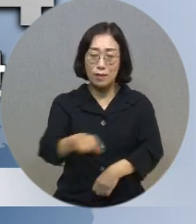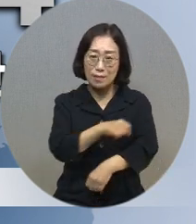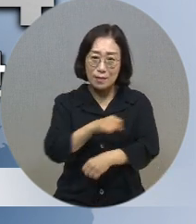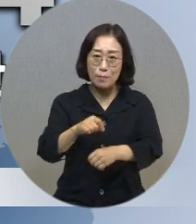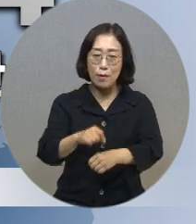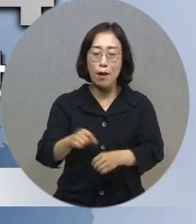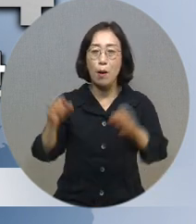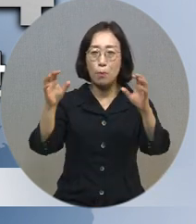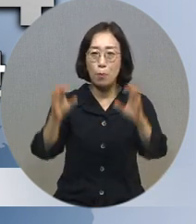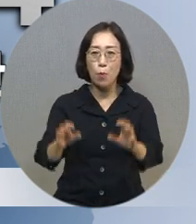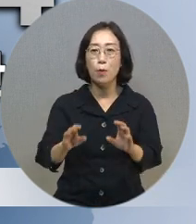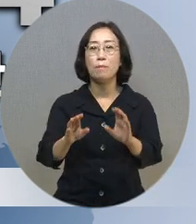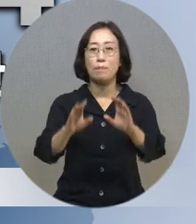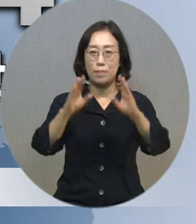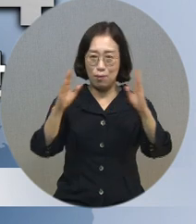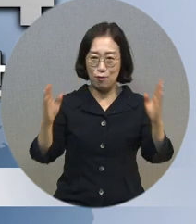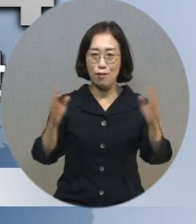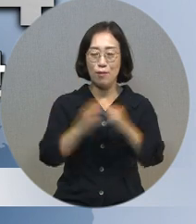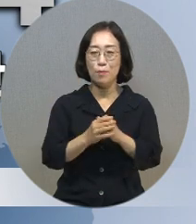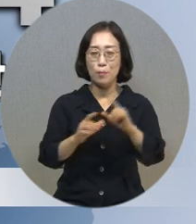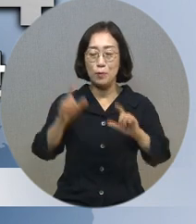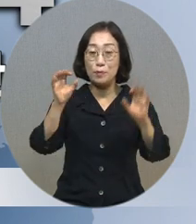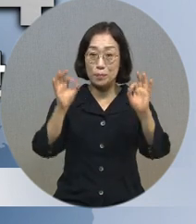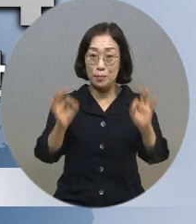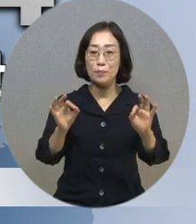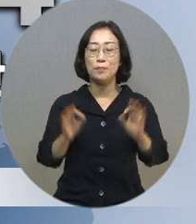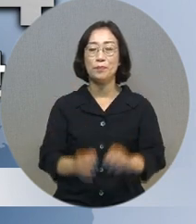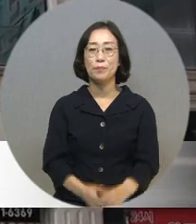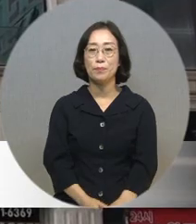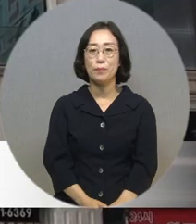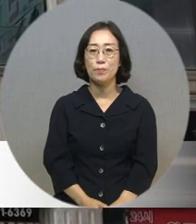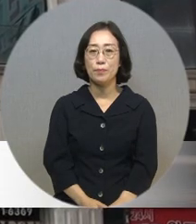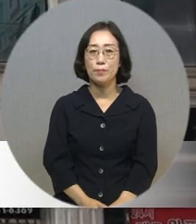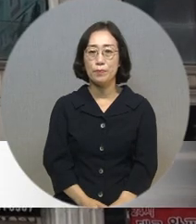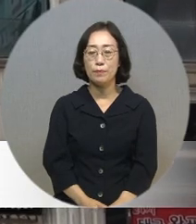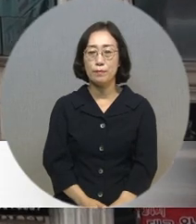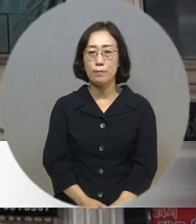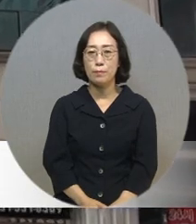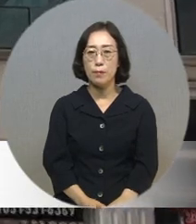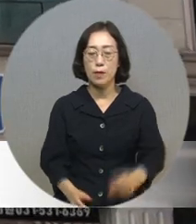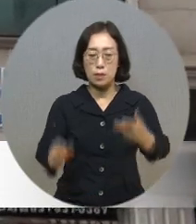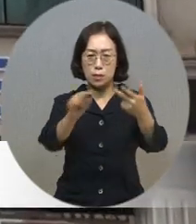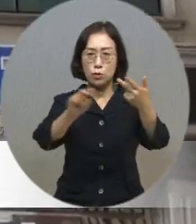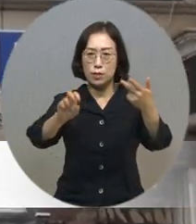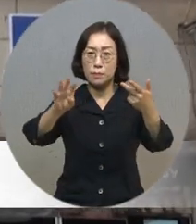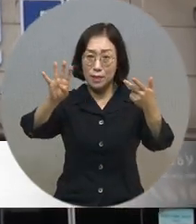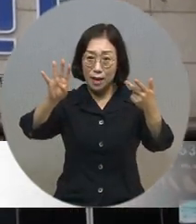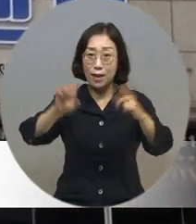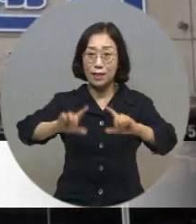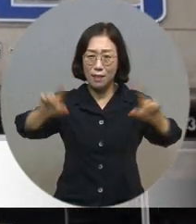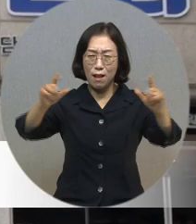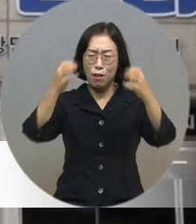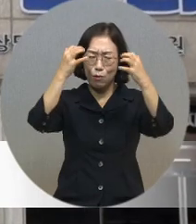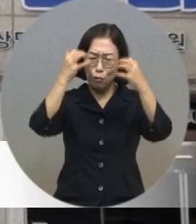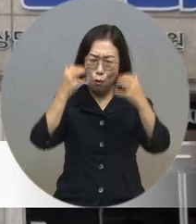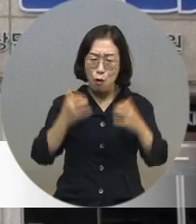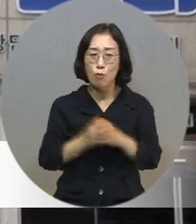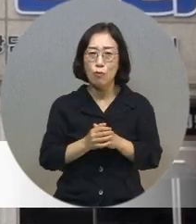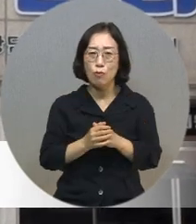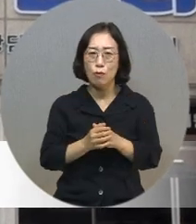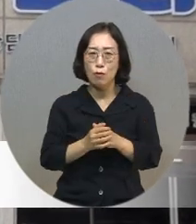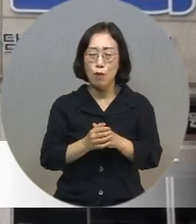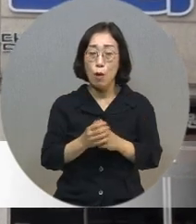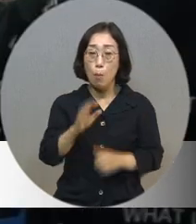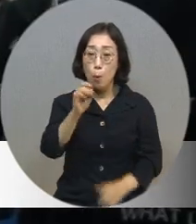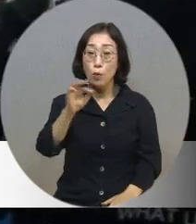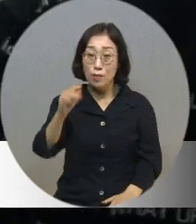행사가 열렸습니다 정 기입니다 지난 24일 뜨거운 포 인 자립생활